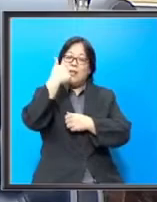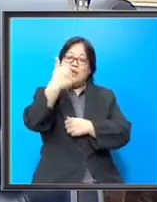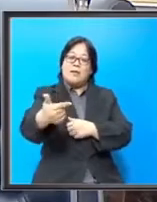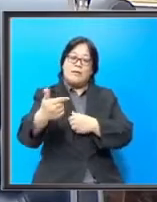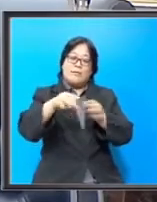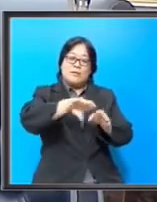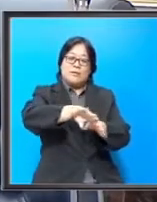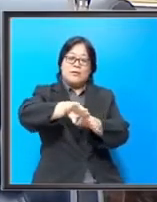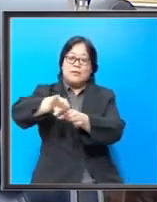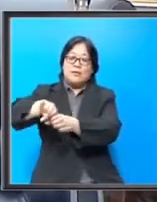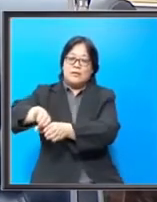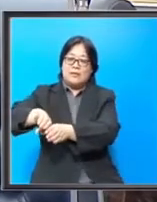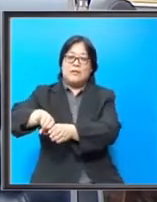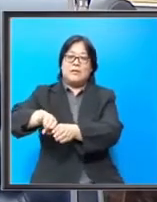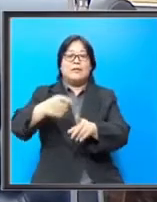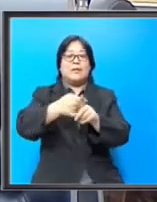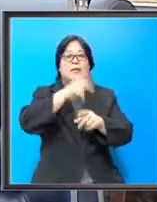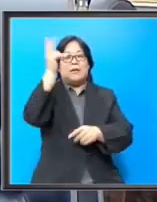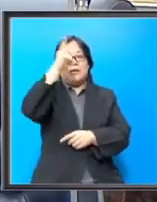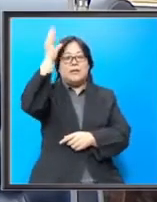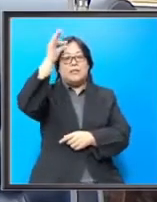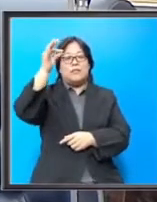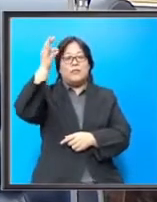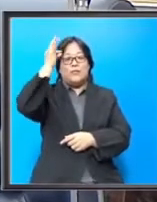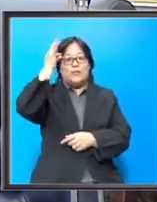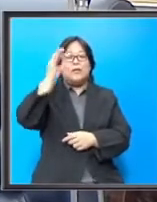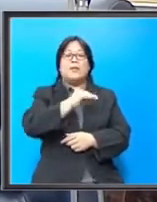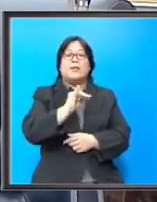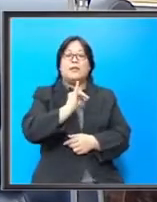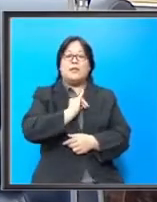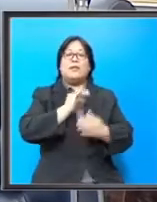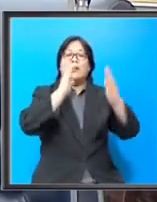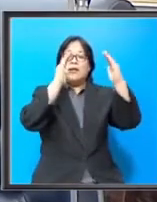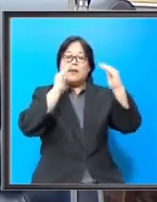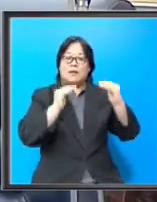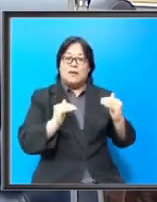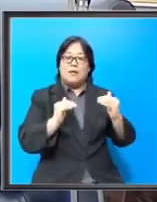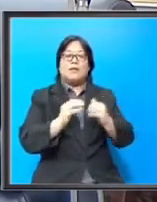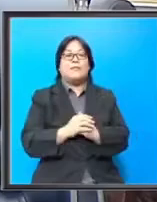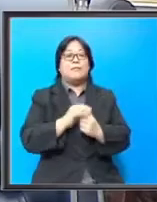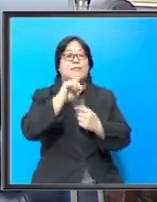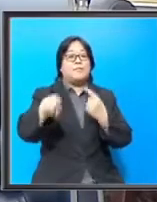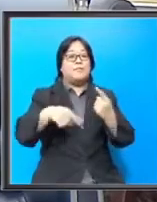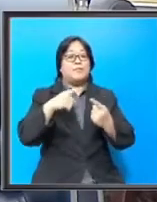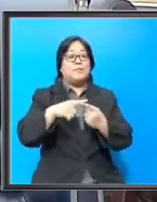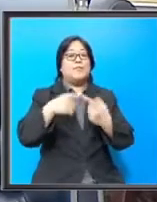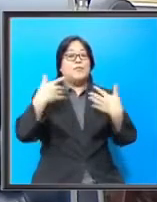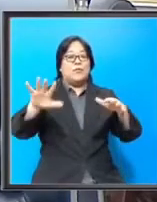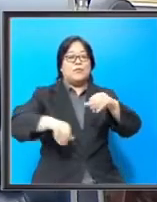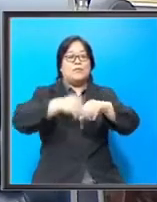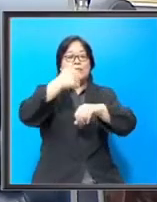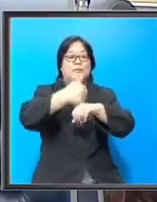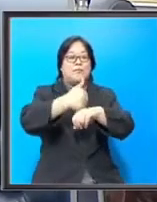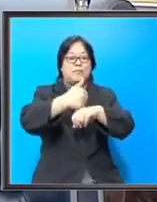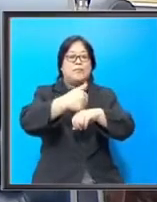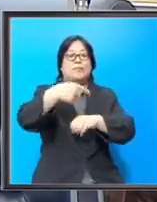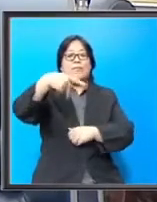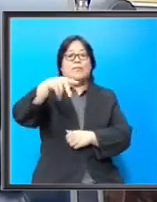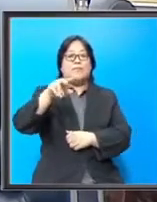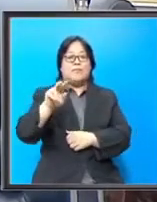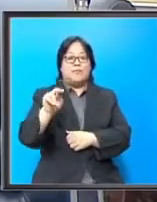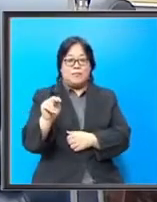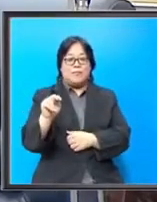dianaktirikan oleh kerajaan persekutuan dan saya mengharapkan apabila terbentuknya pakatan